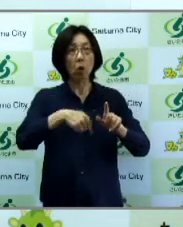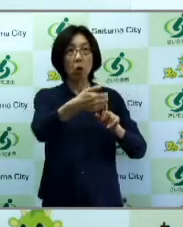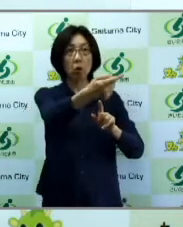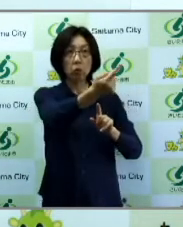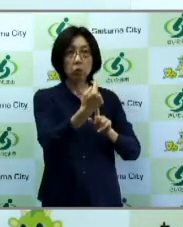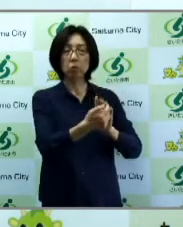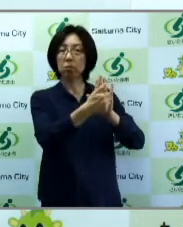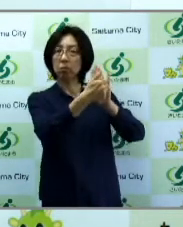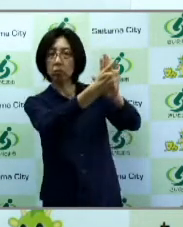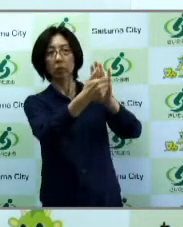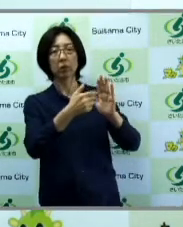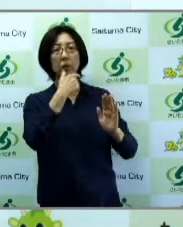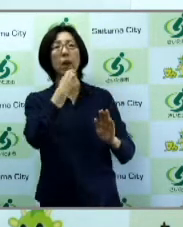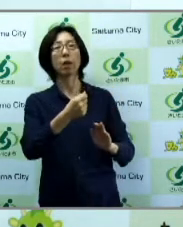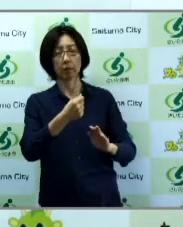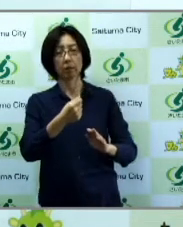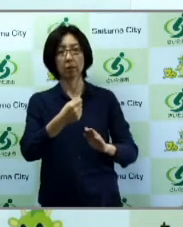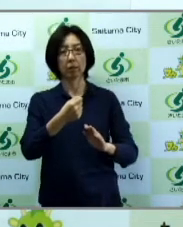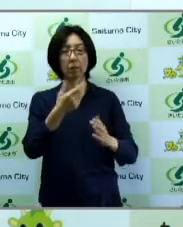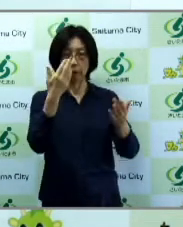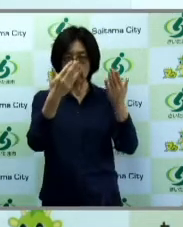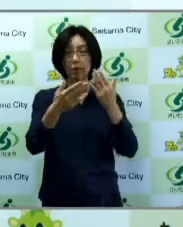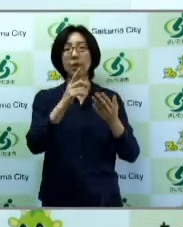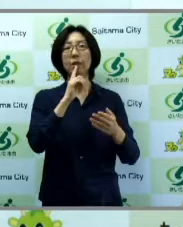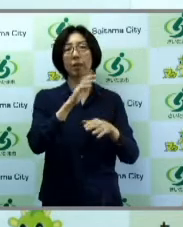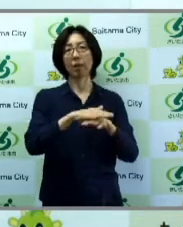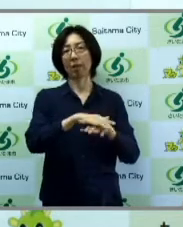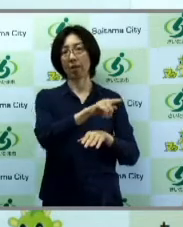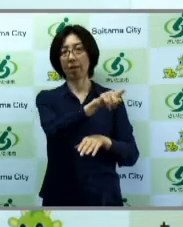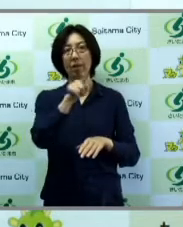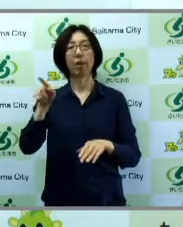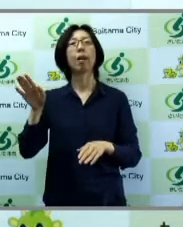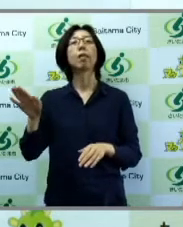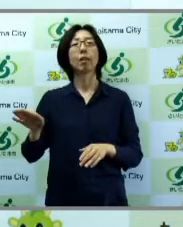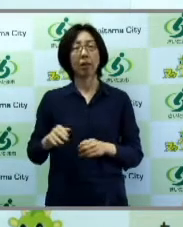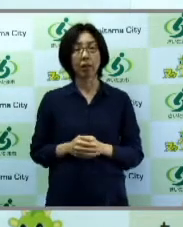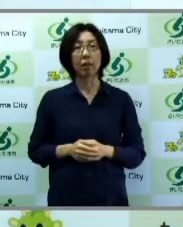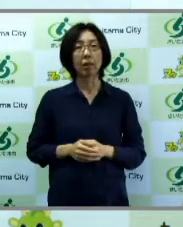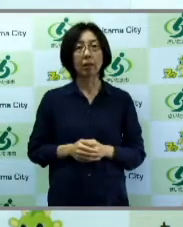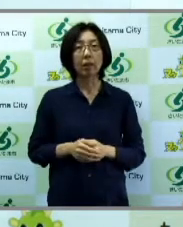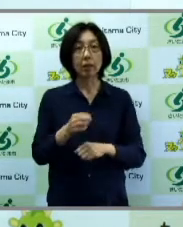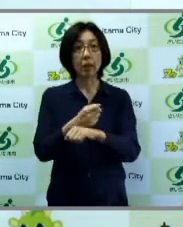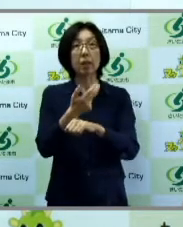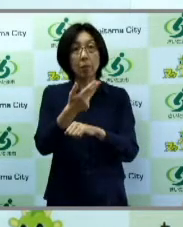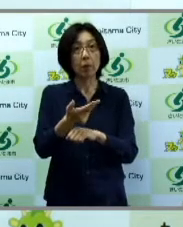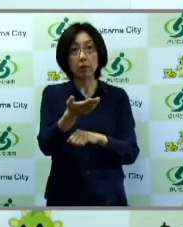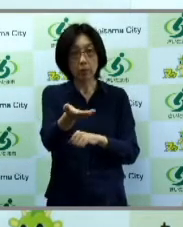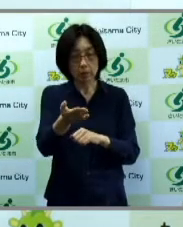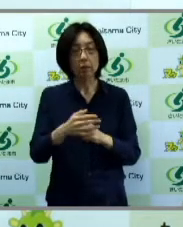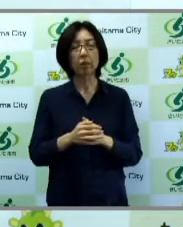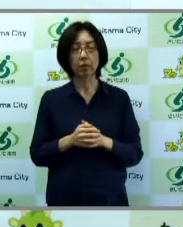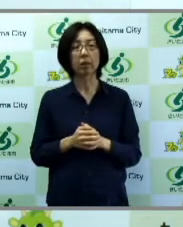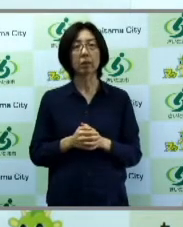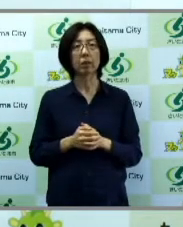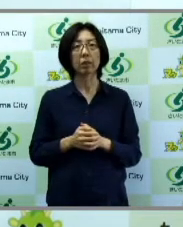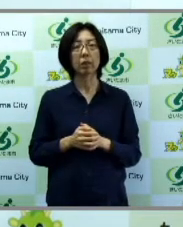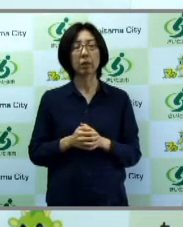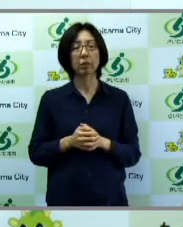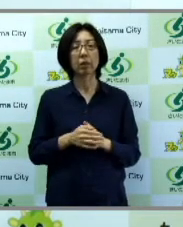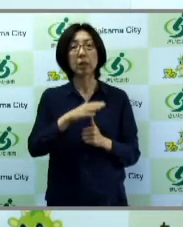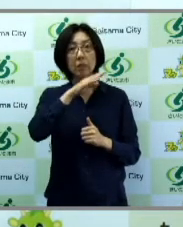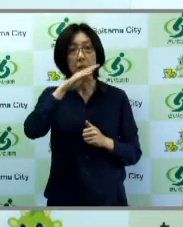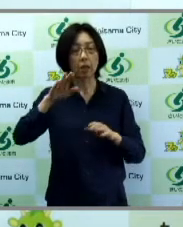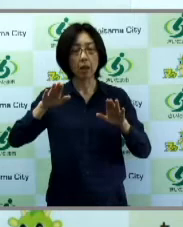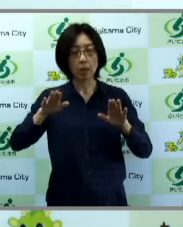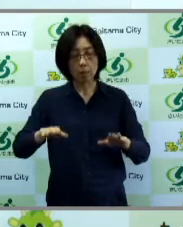とかそういう話がありますけれども、埼玉もですね、市内で、クラスターなど感染者が多い